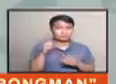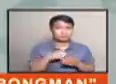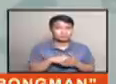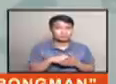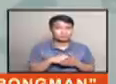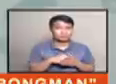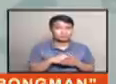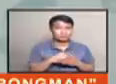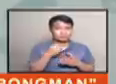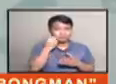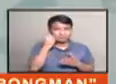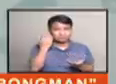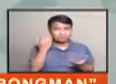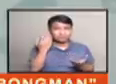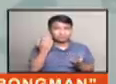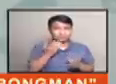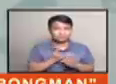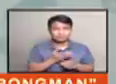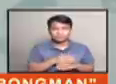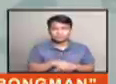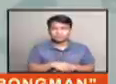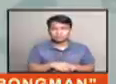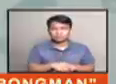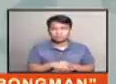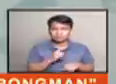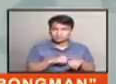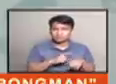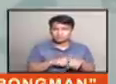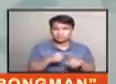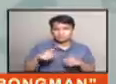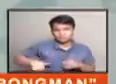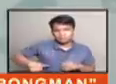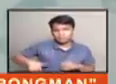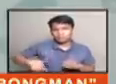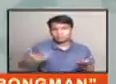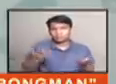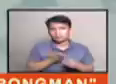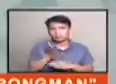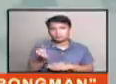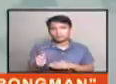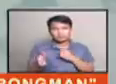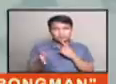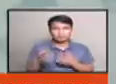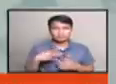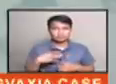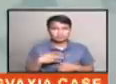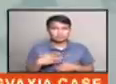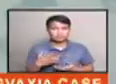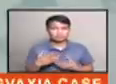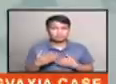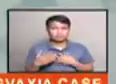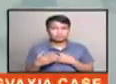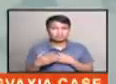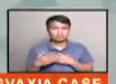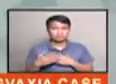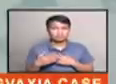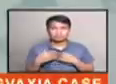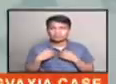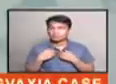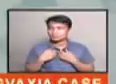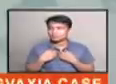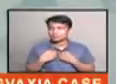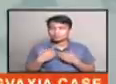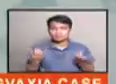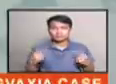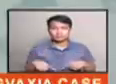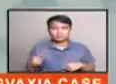anak ko. Anak niya po yung asama niya noon that time. Sabi niya, mali-late daw. Sabi ko, eh, darating na po yung polis. Eh, anong kung